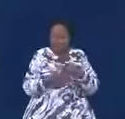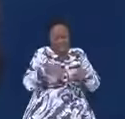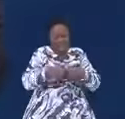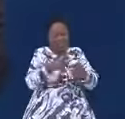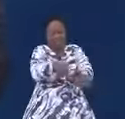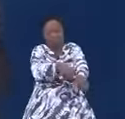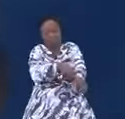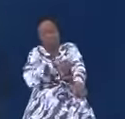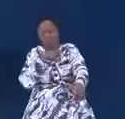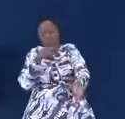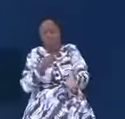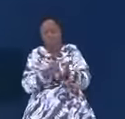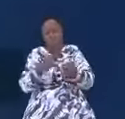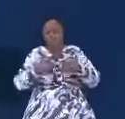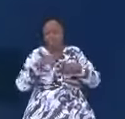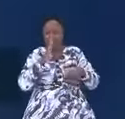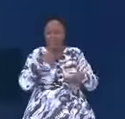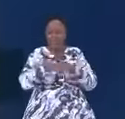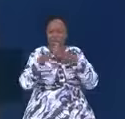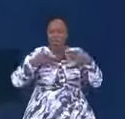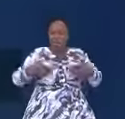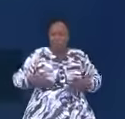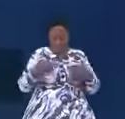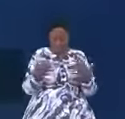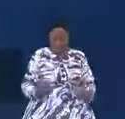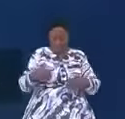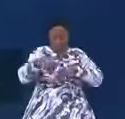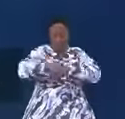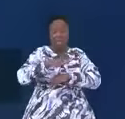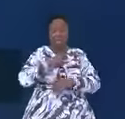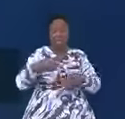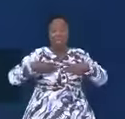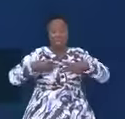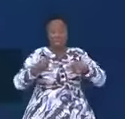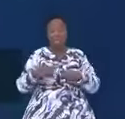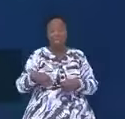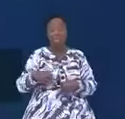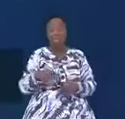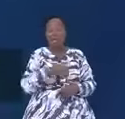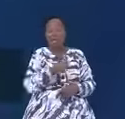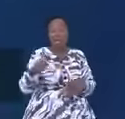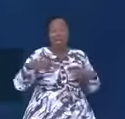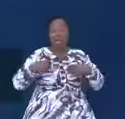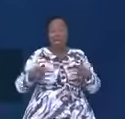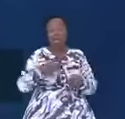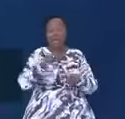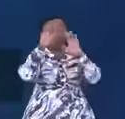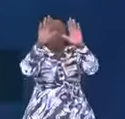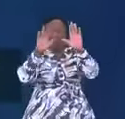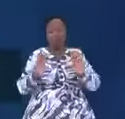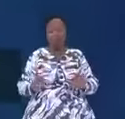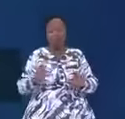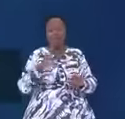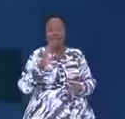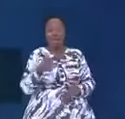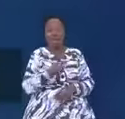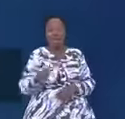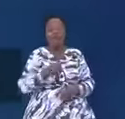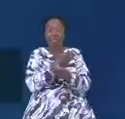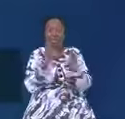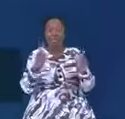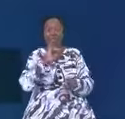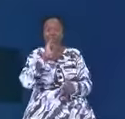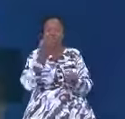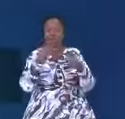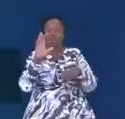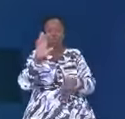problème ce soir là pure la guérison miracle la délivrance viendra pour toi au nom